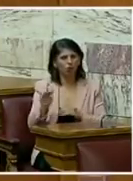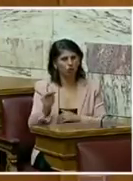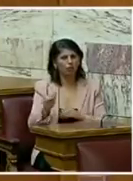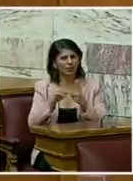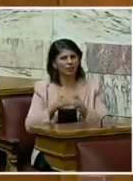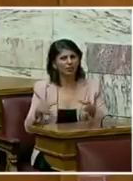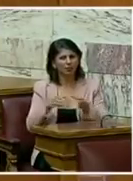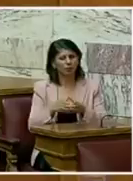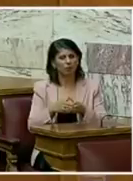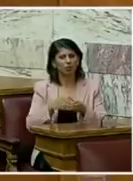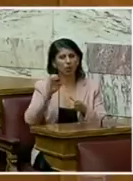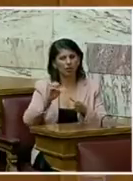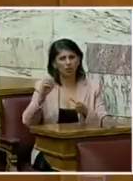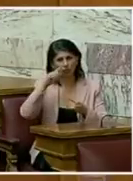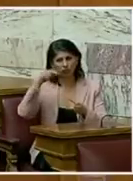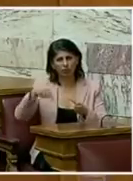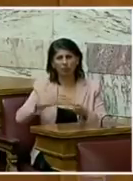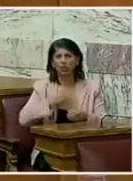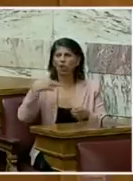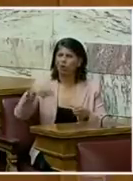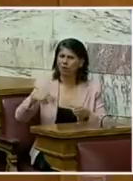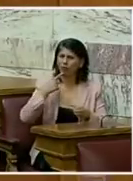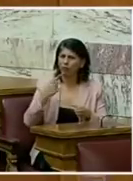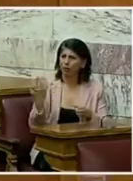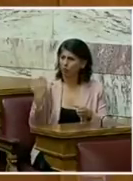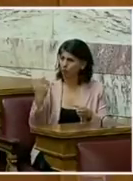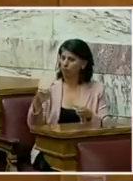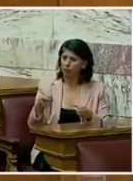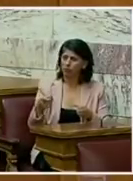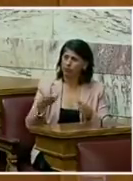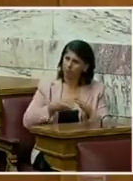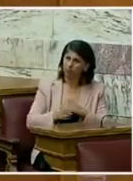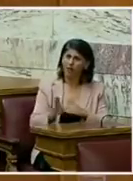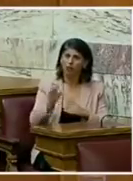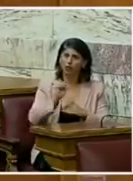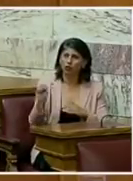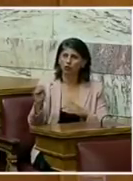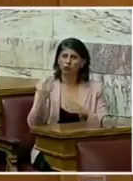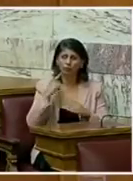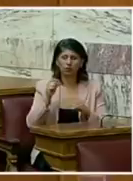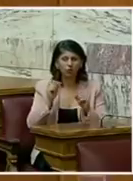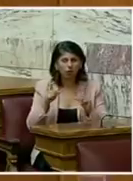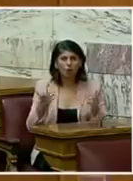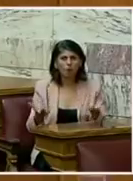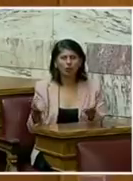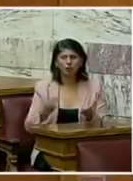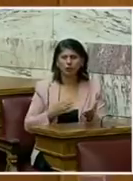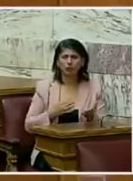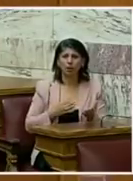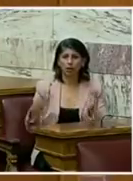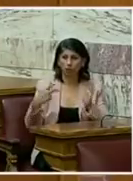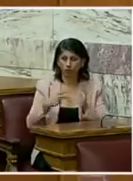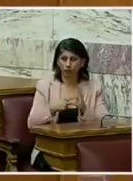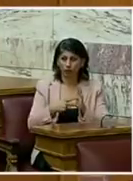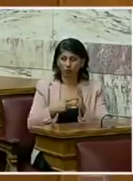τον Νίκο Δυνάτου, τον κύριο Λομπέρδο. Κύριο Λομπέρδο, λέω, πριν από εσάς εξετάσει ο κύριος Σούρλας, ήρθε εδώ και μας είπε κάτι τρομερό. Τι είπε δηλαδή, ότι το